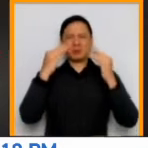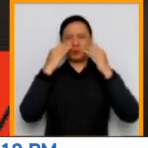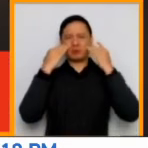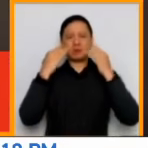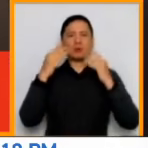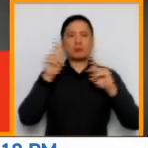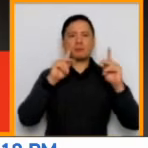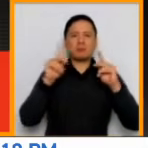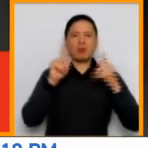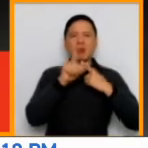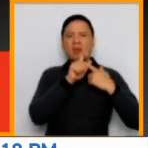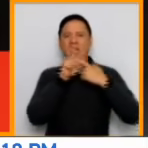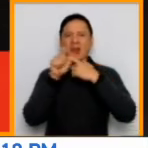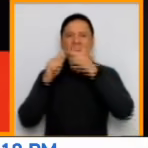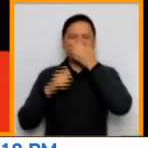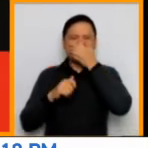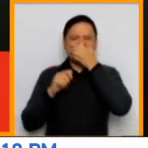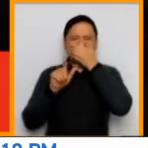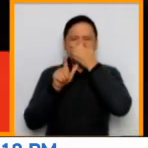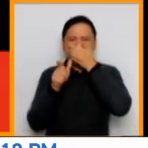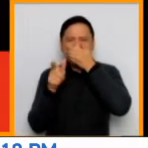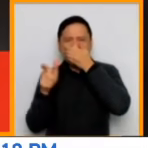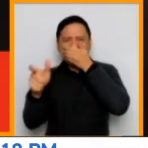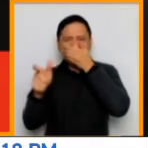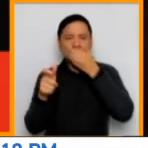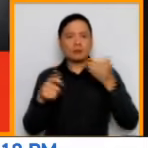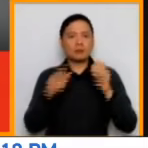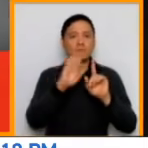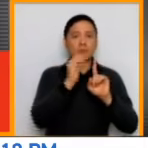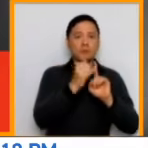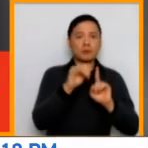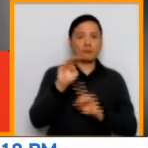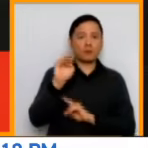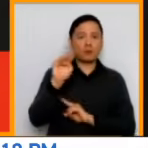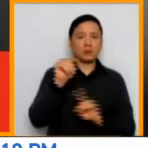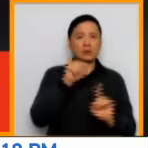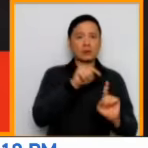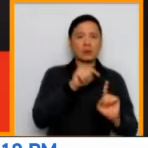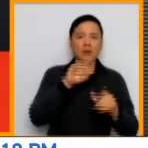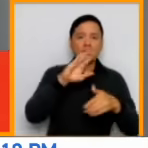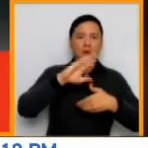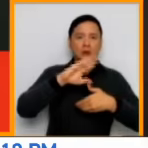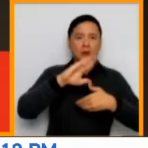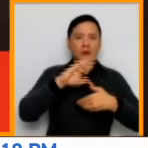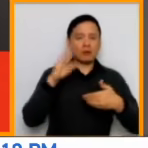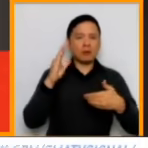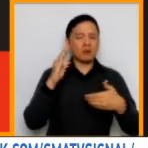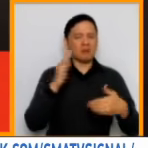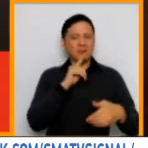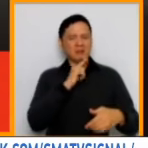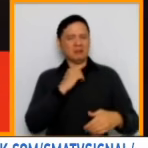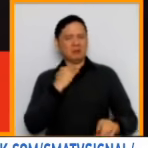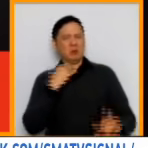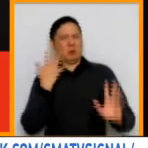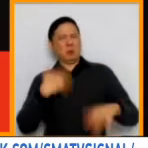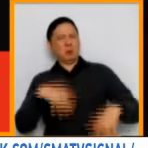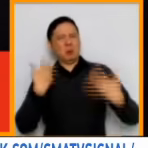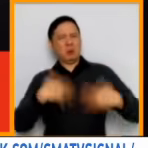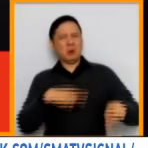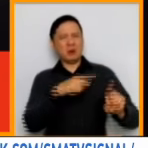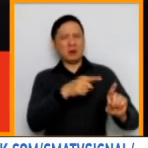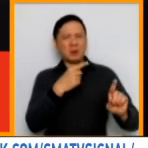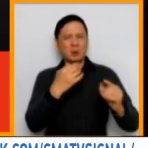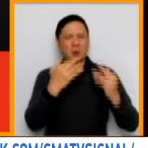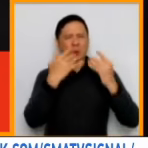ang mga residente ng Barangay 14 sa Dagat-Dagatan, Caloocan matapos malanghap ang matapang na amoy ng ammonia mula sa isang